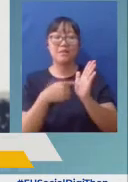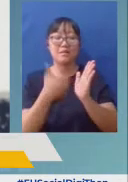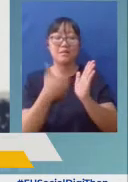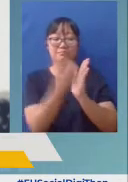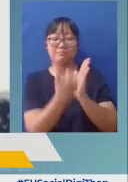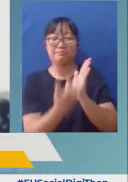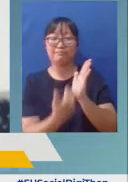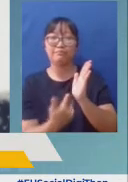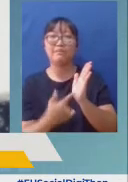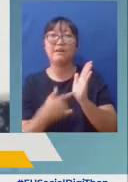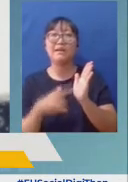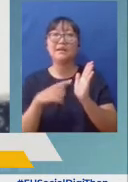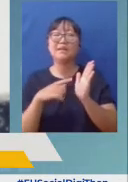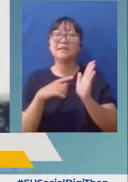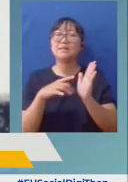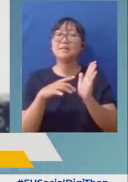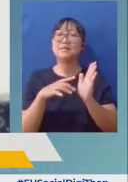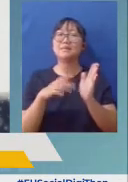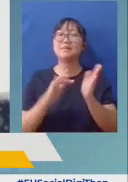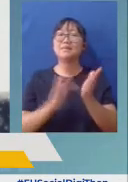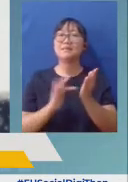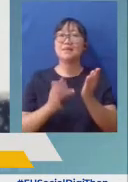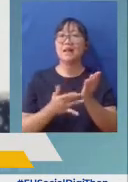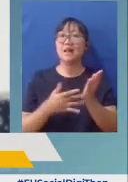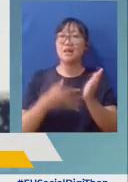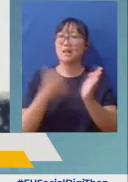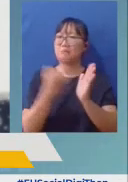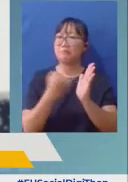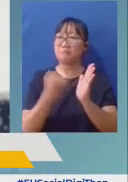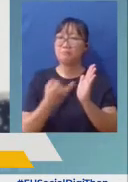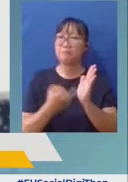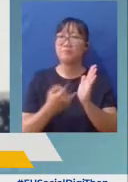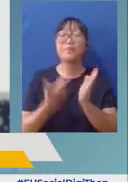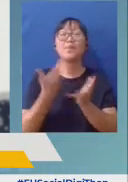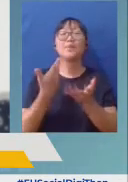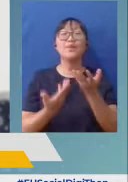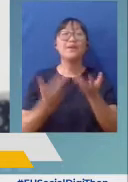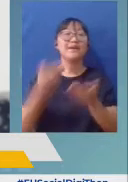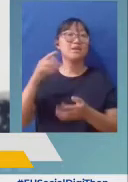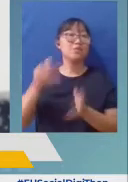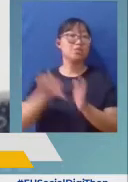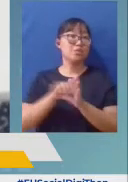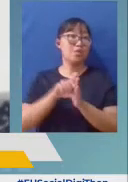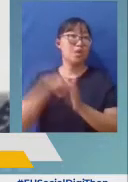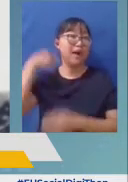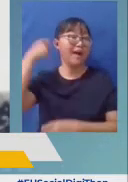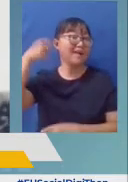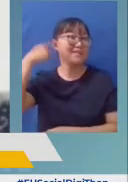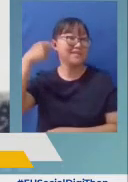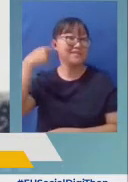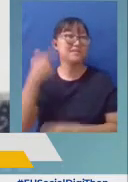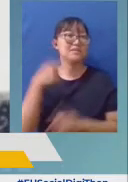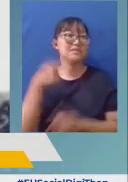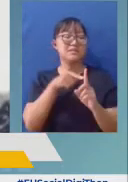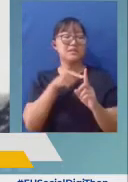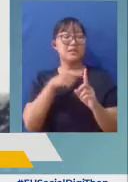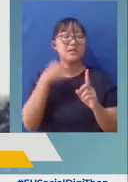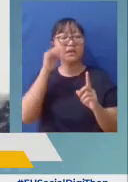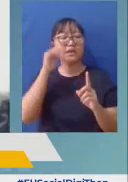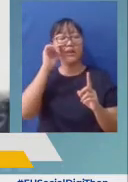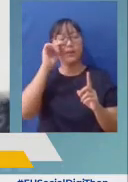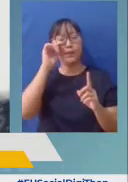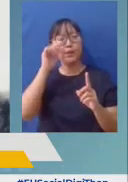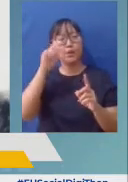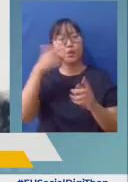berarti dia menunggu job, kan dia butuh job yang orang lain itu bisa memanfaatkan dirinya